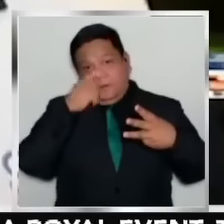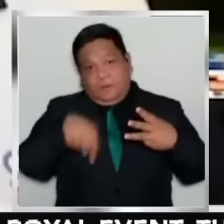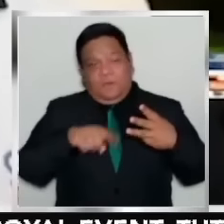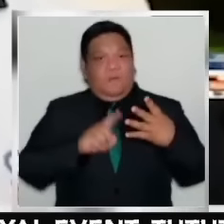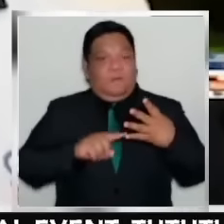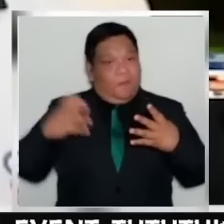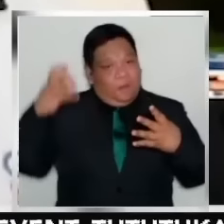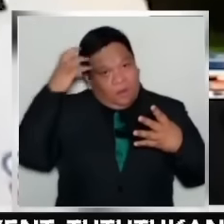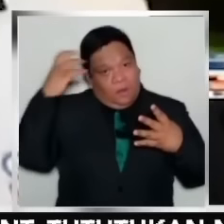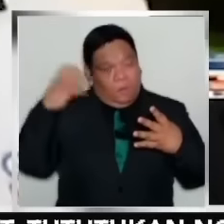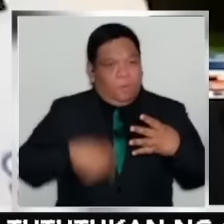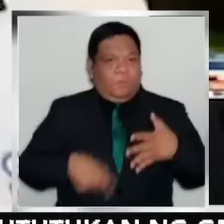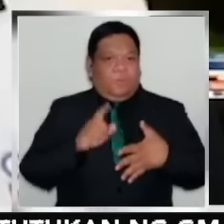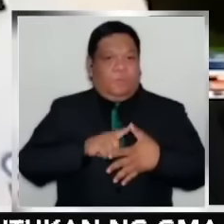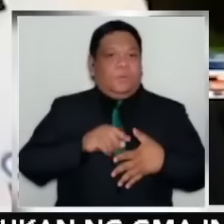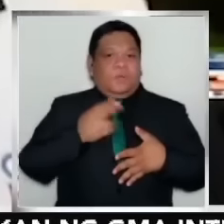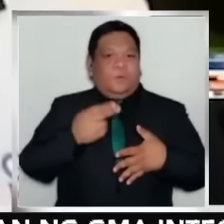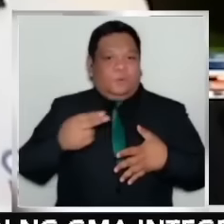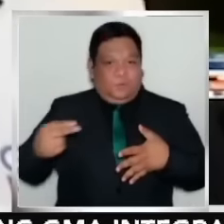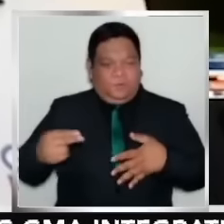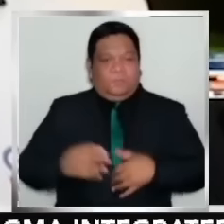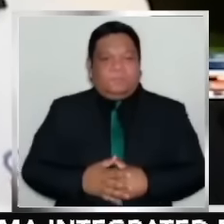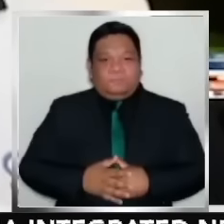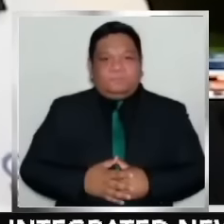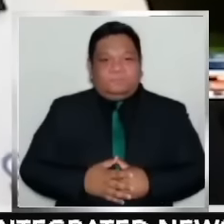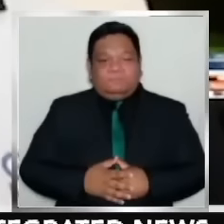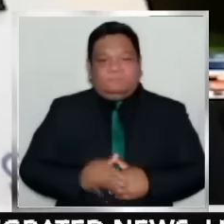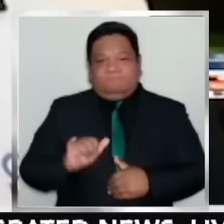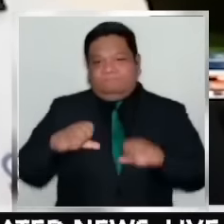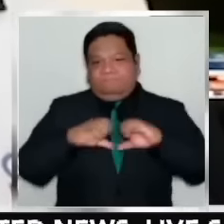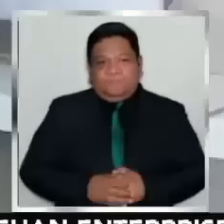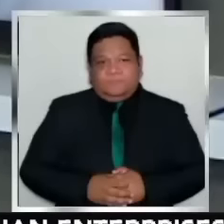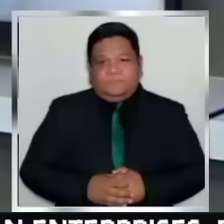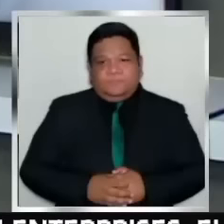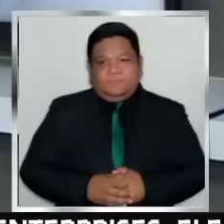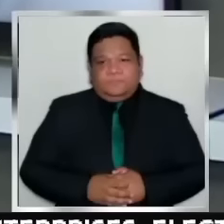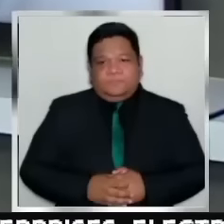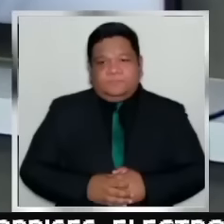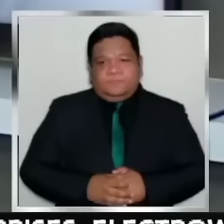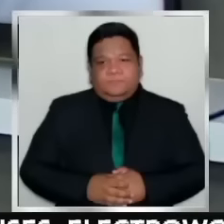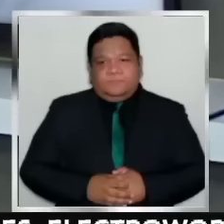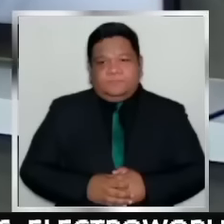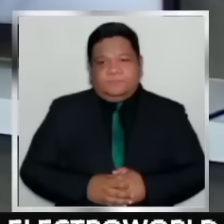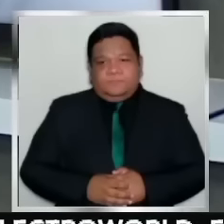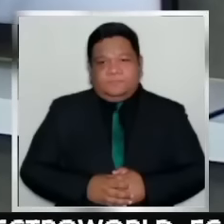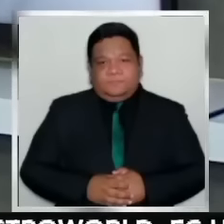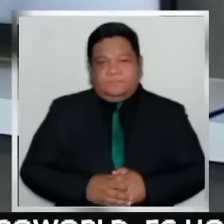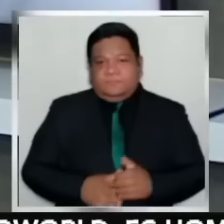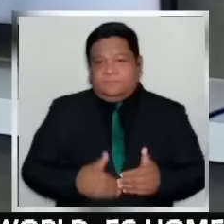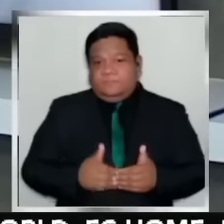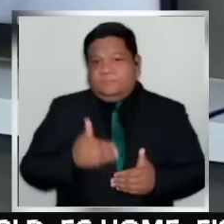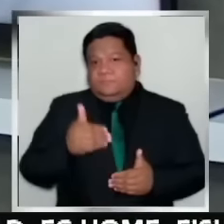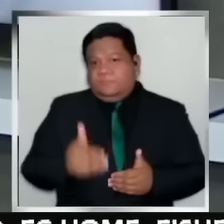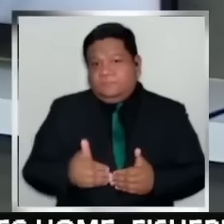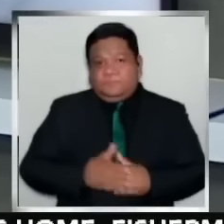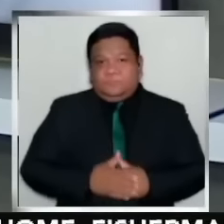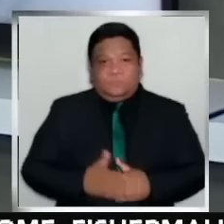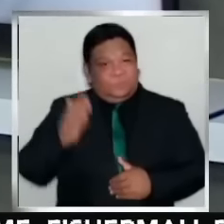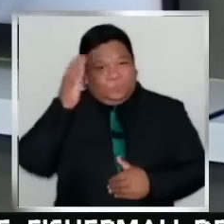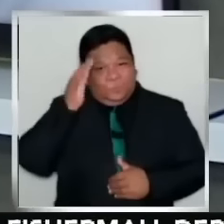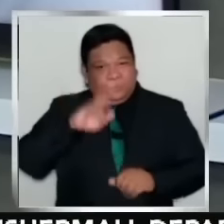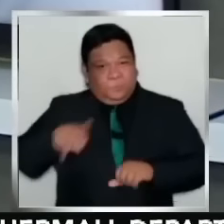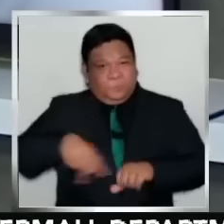sa GMA Integrated News, Rafi Tima nakatutok, 24 oras. Kabilang ang Pilipinas sa mga bansang may mga password na